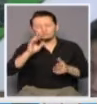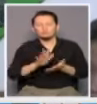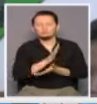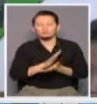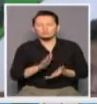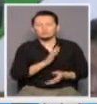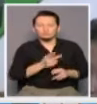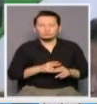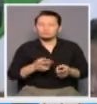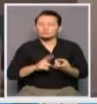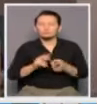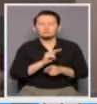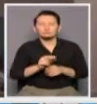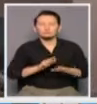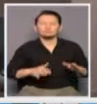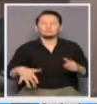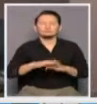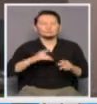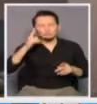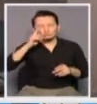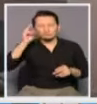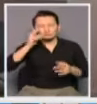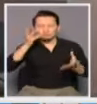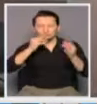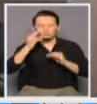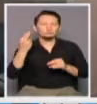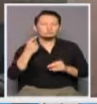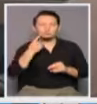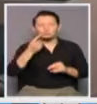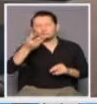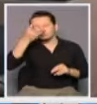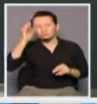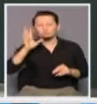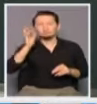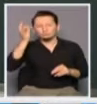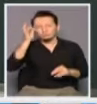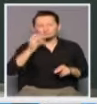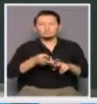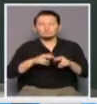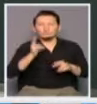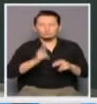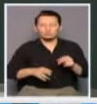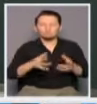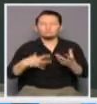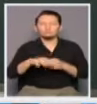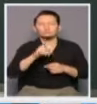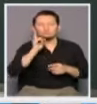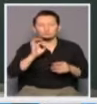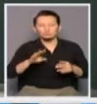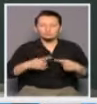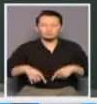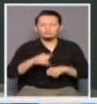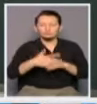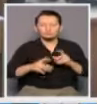бесплатно. В результате обучения участники на разных уровнях легко освоили пути изучения английского языка. По окончании занятий от имени молодежного